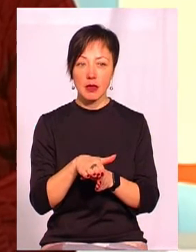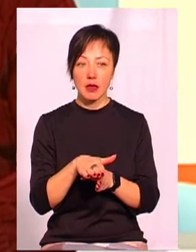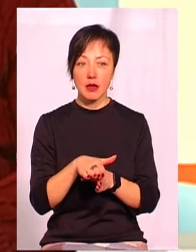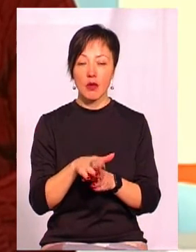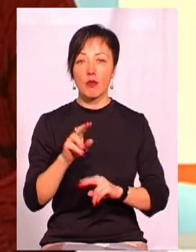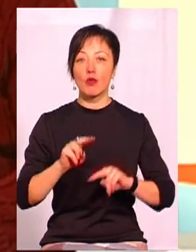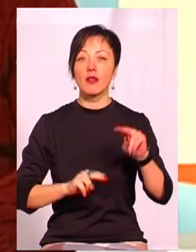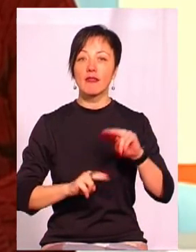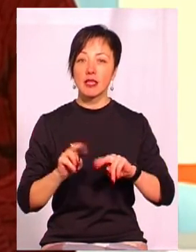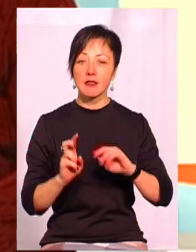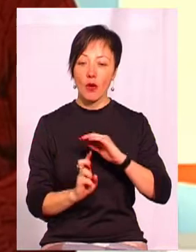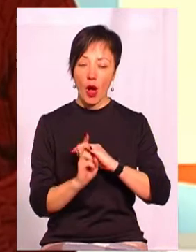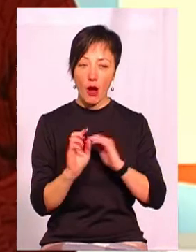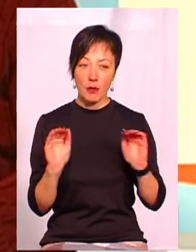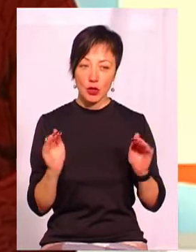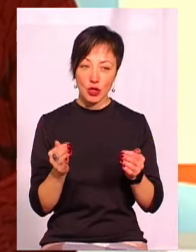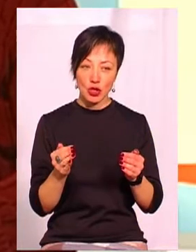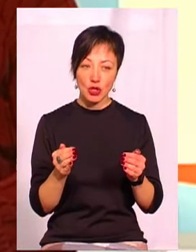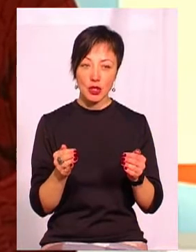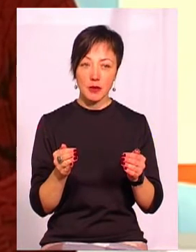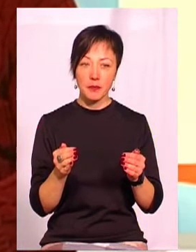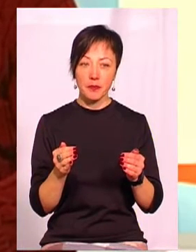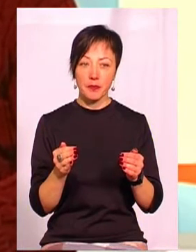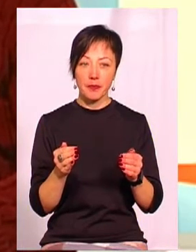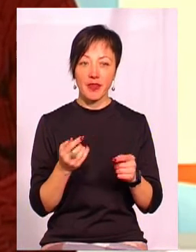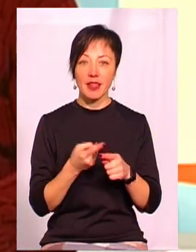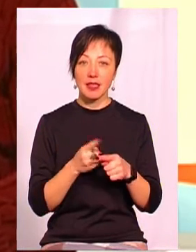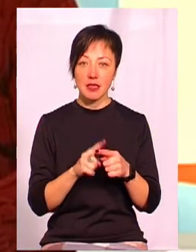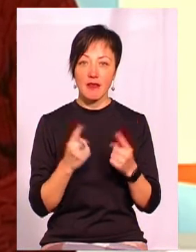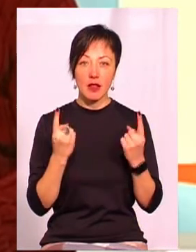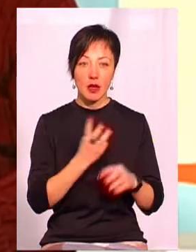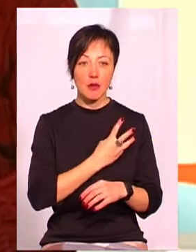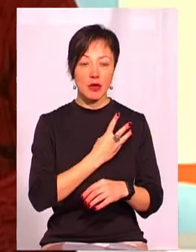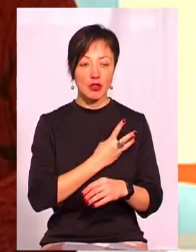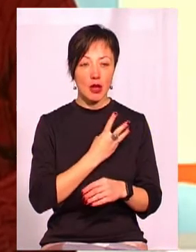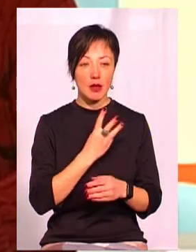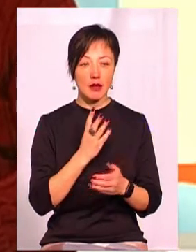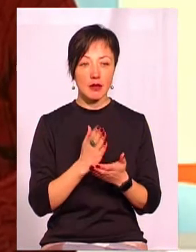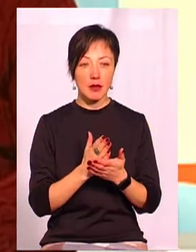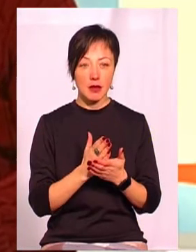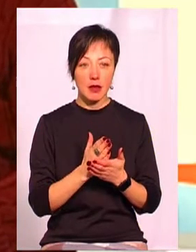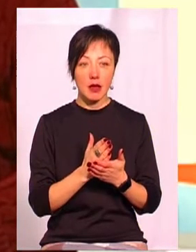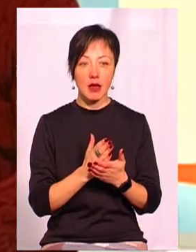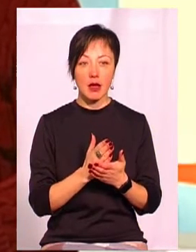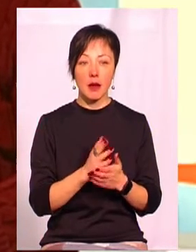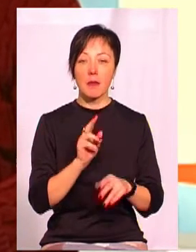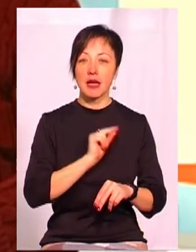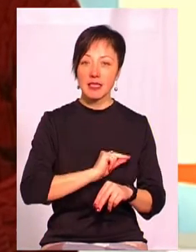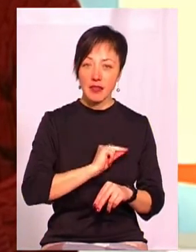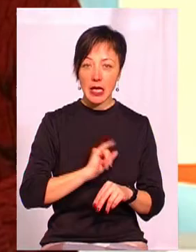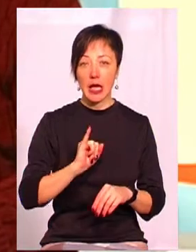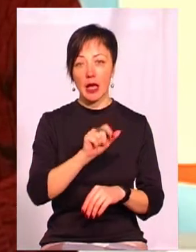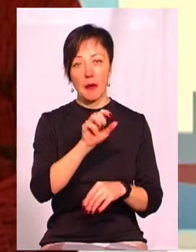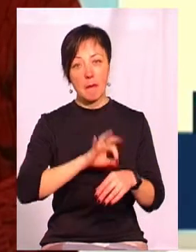говорити, будівництво каплички. За це велике бажання виявили і співробітники закладу, і пацієнти,